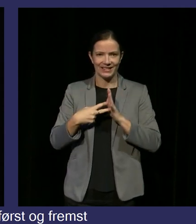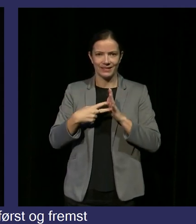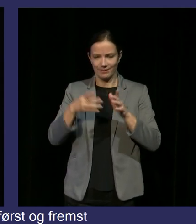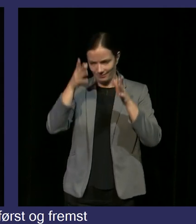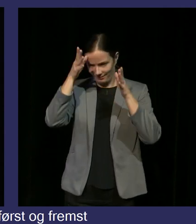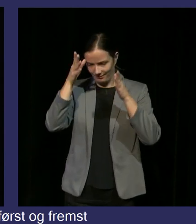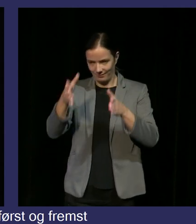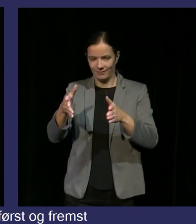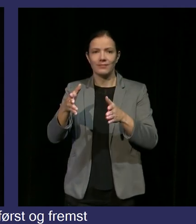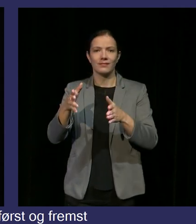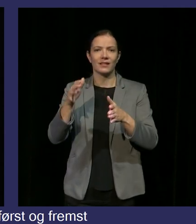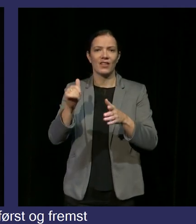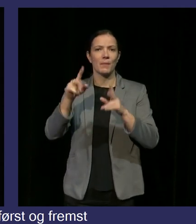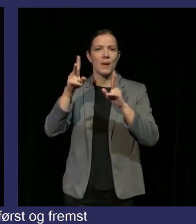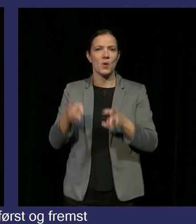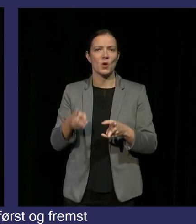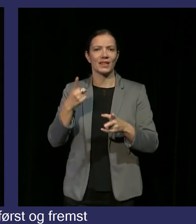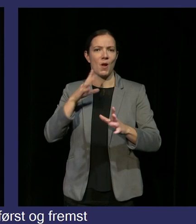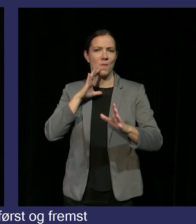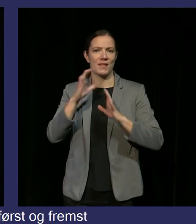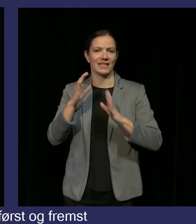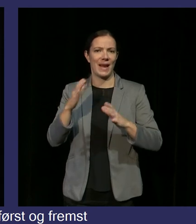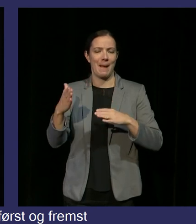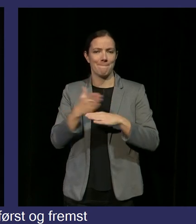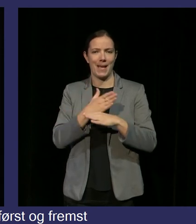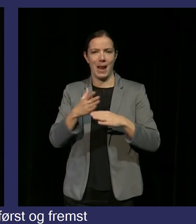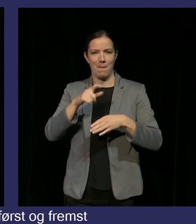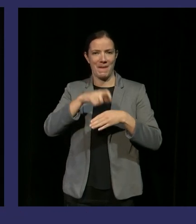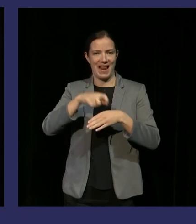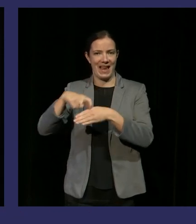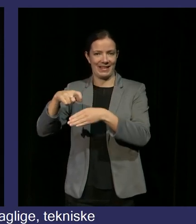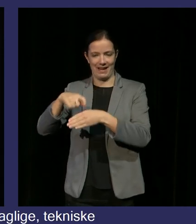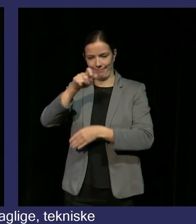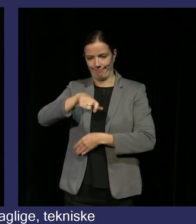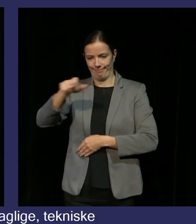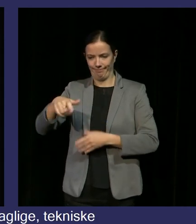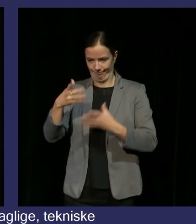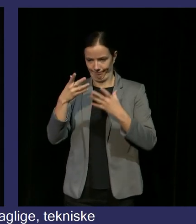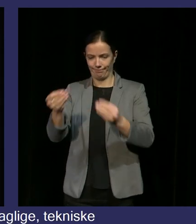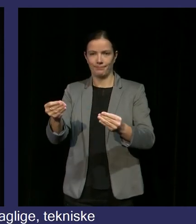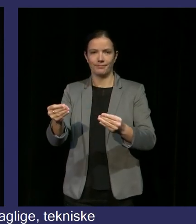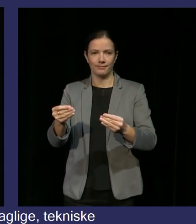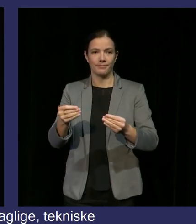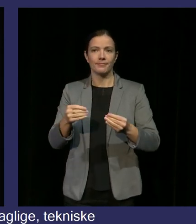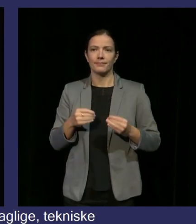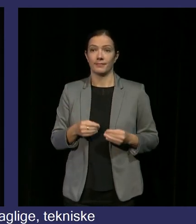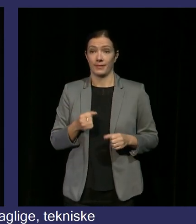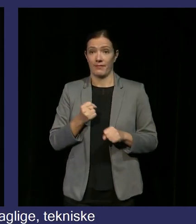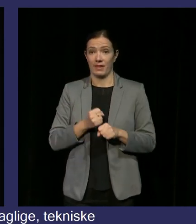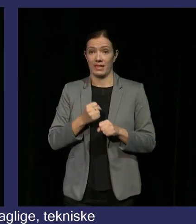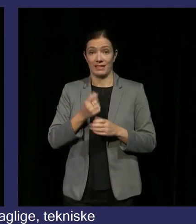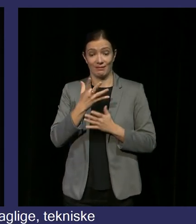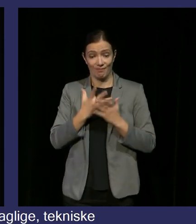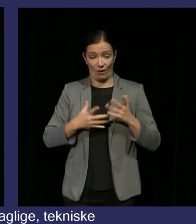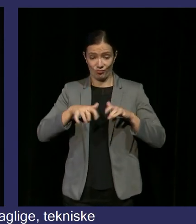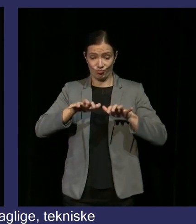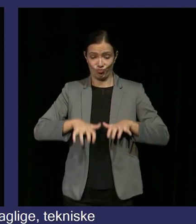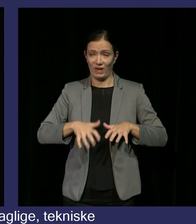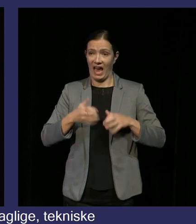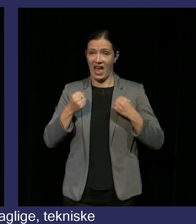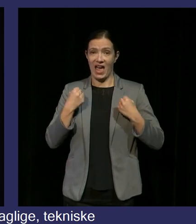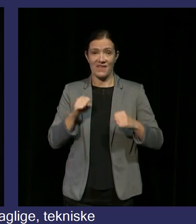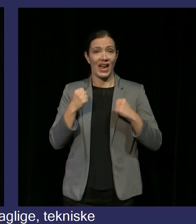fremst for å bli brukt til å kommunisere mellom legene. Og det et veldig effektivt